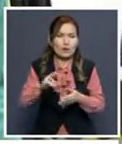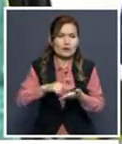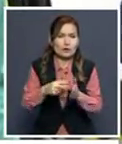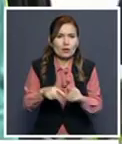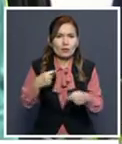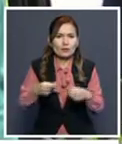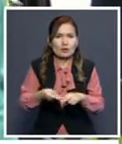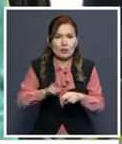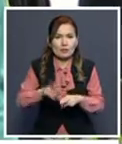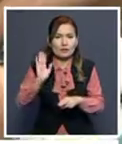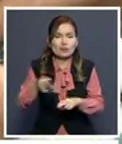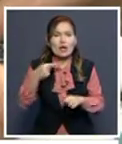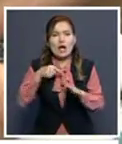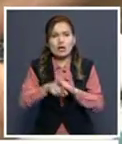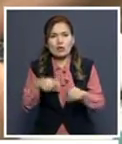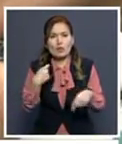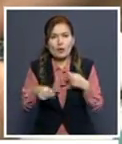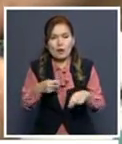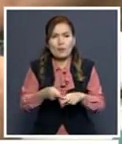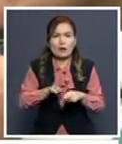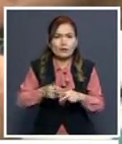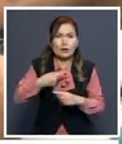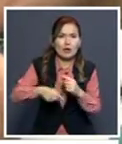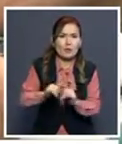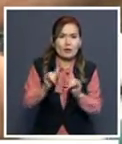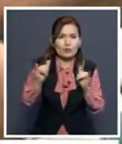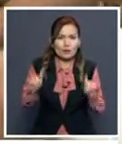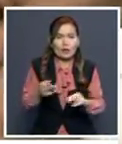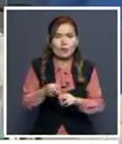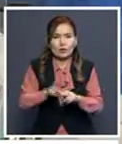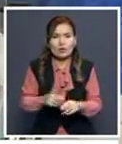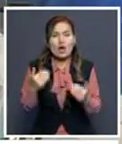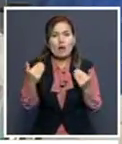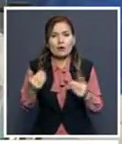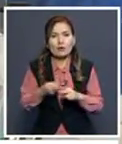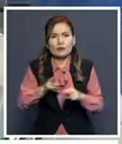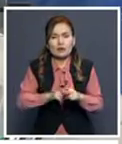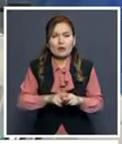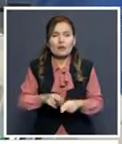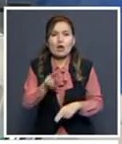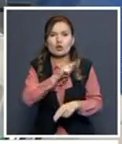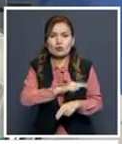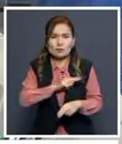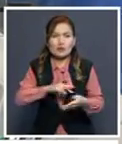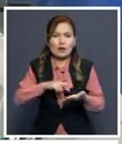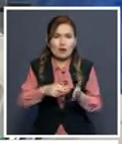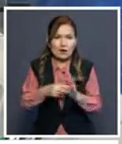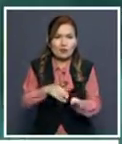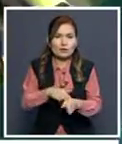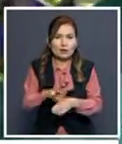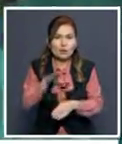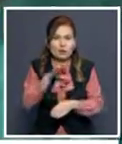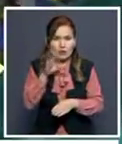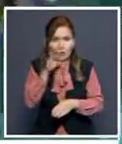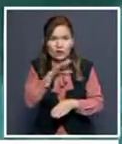отыр. Министрлік тарапынан ішкі нарықты қорғау және сыртқы сауданы ұлғайту бойынша бүгінде бірқатар нақты жұмыстар атқарылды.